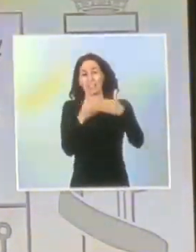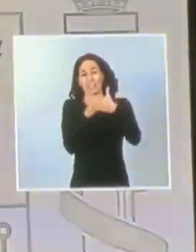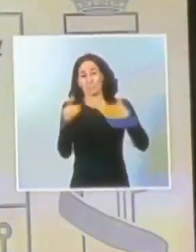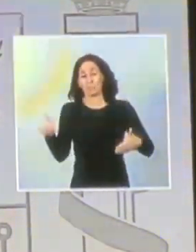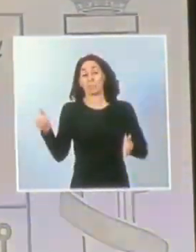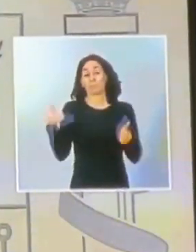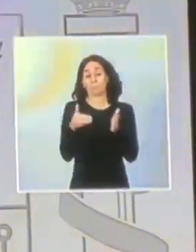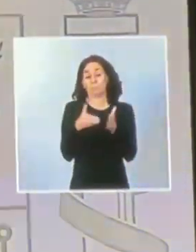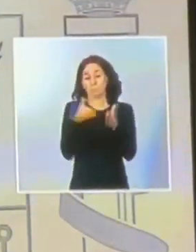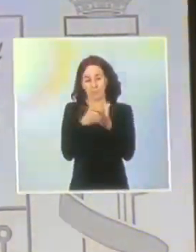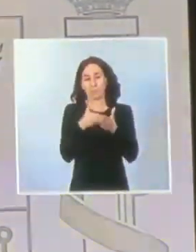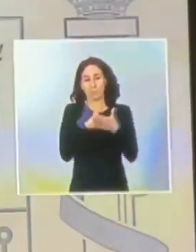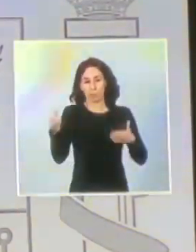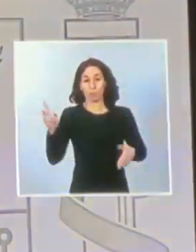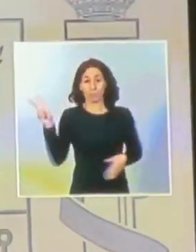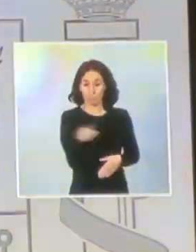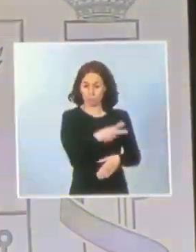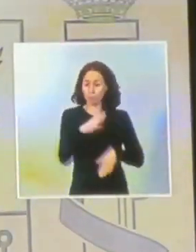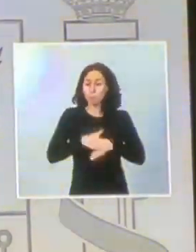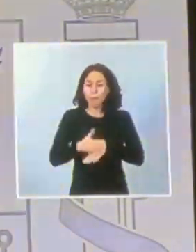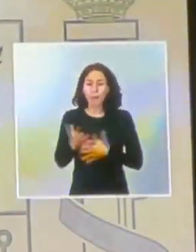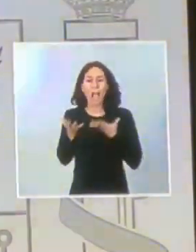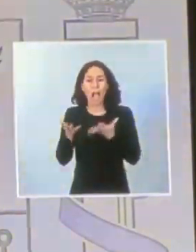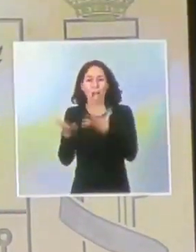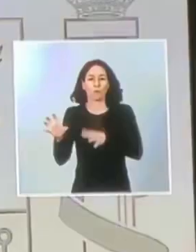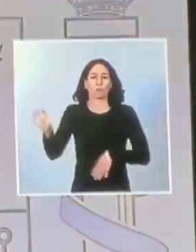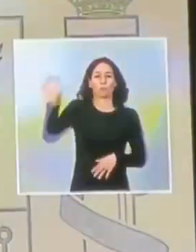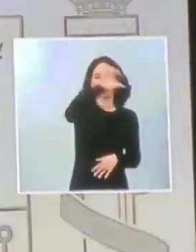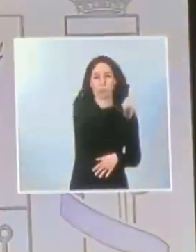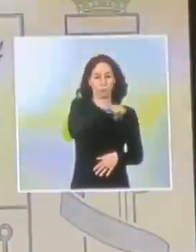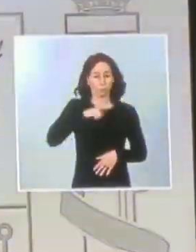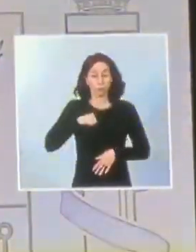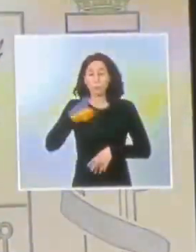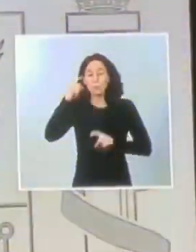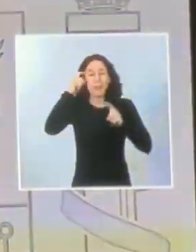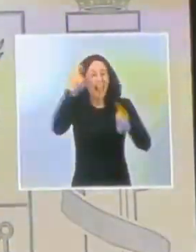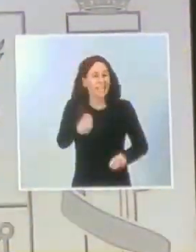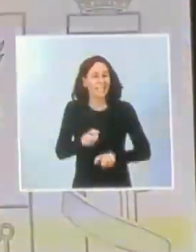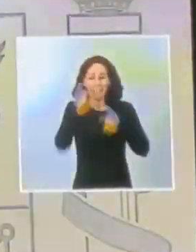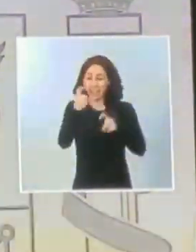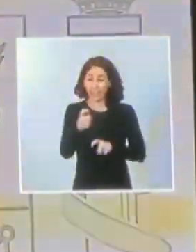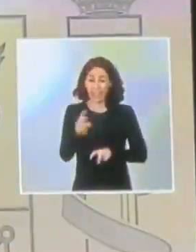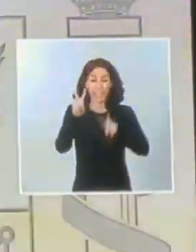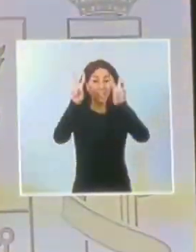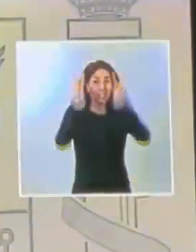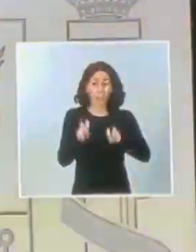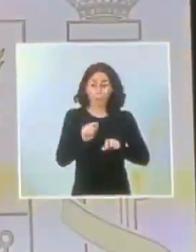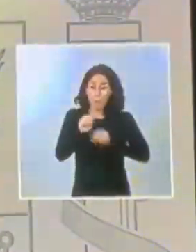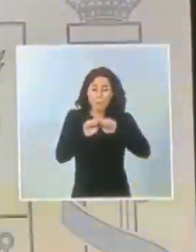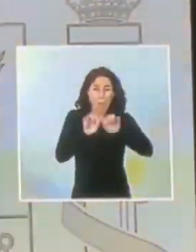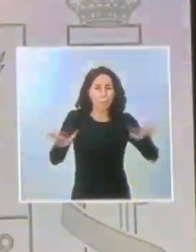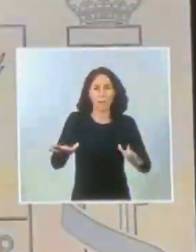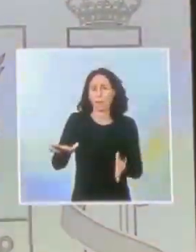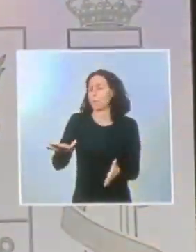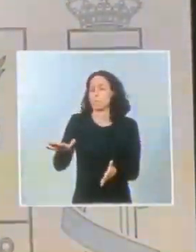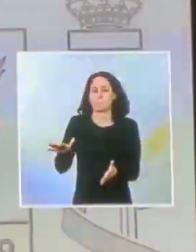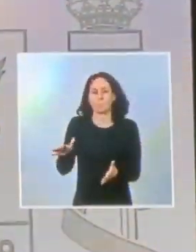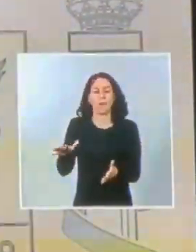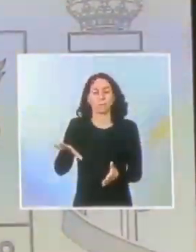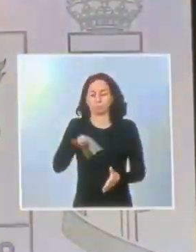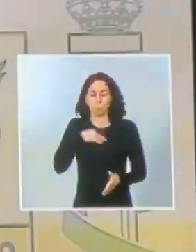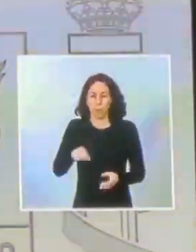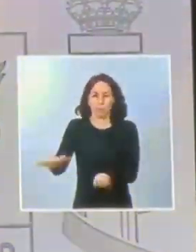Og det er nå altså over hele Spania portforbud mellom 23